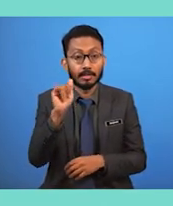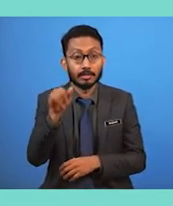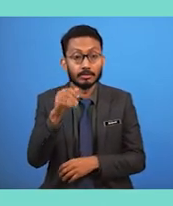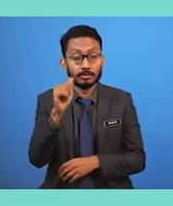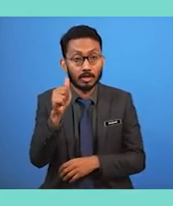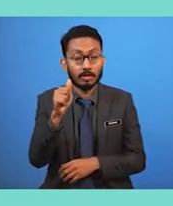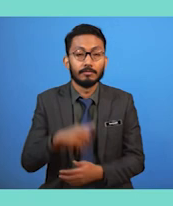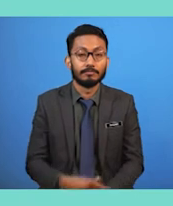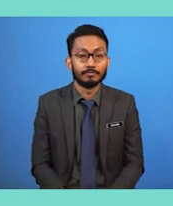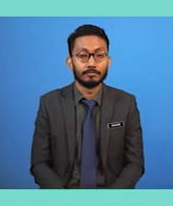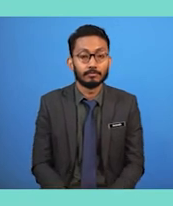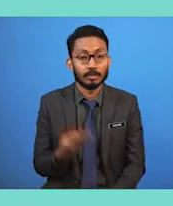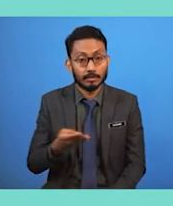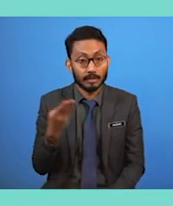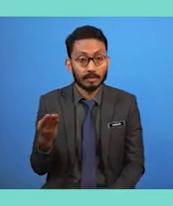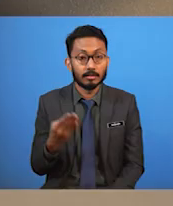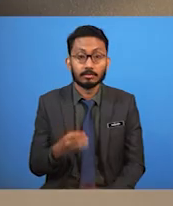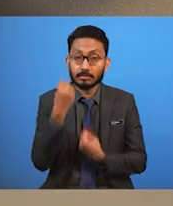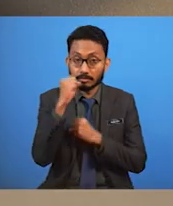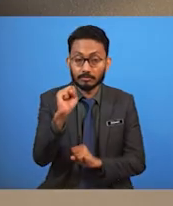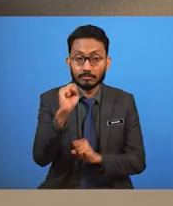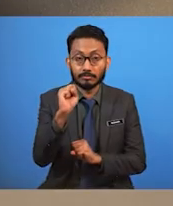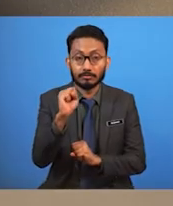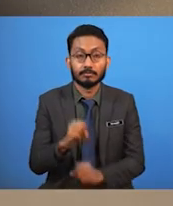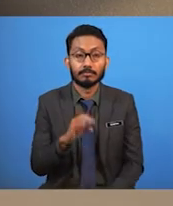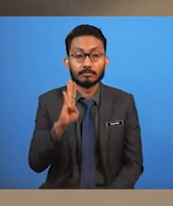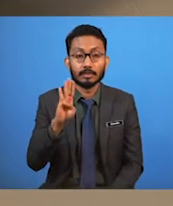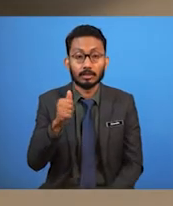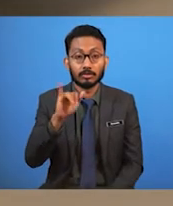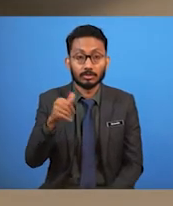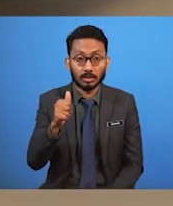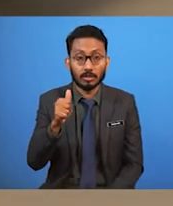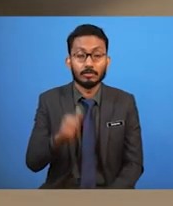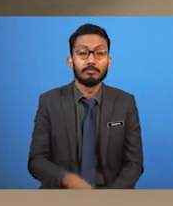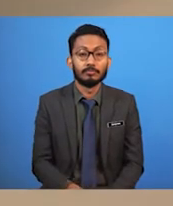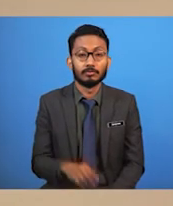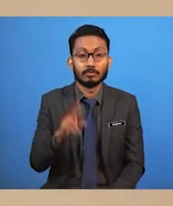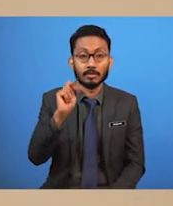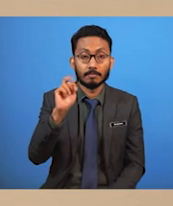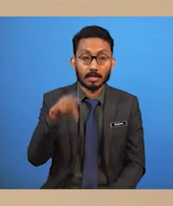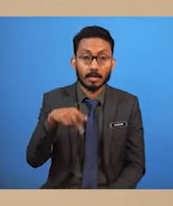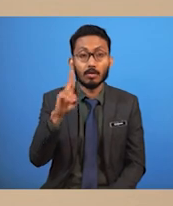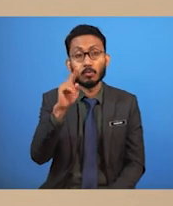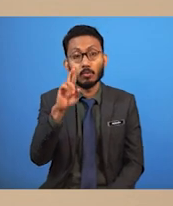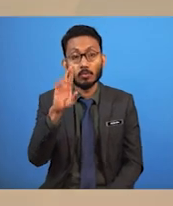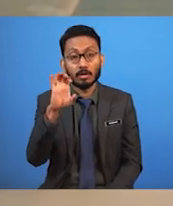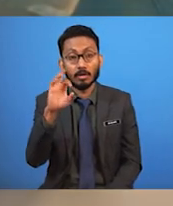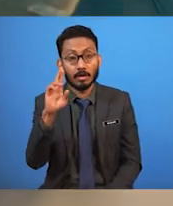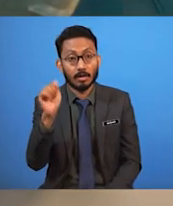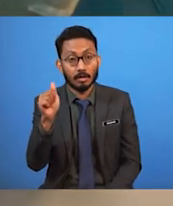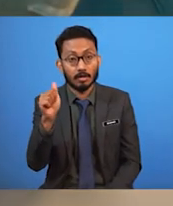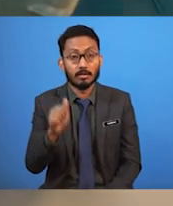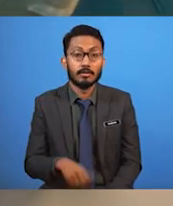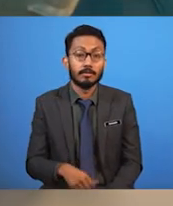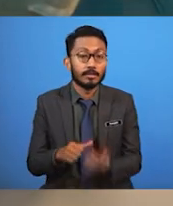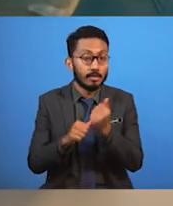Bahan dan peralatan perlu disediakan termasuklah baja NPK, baja urea, pam pengudaraan, air